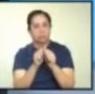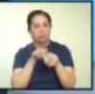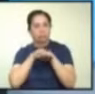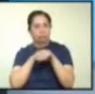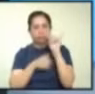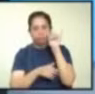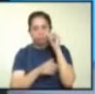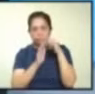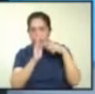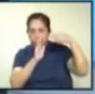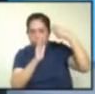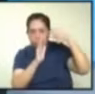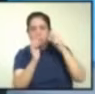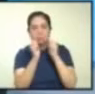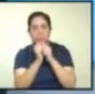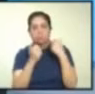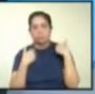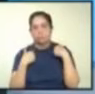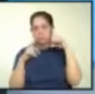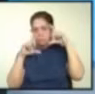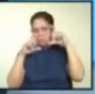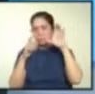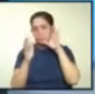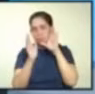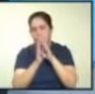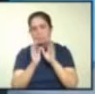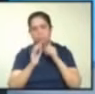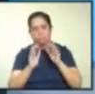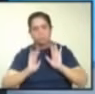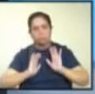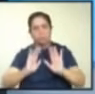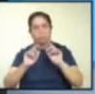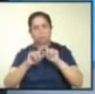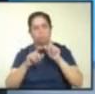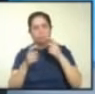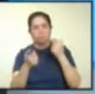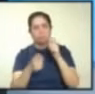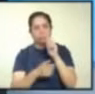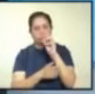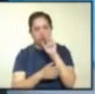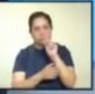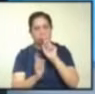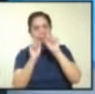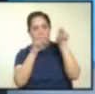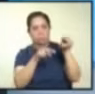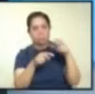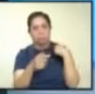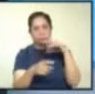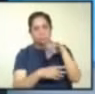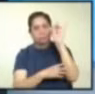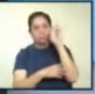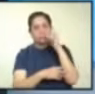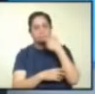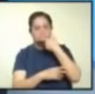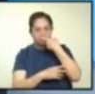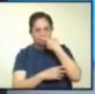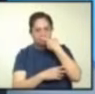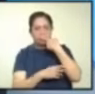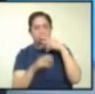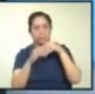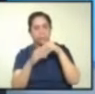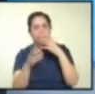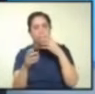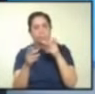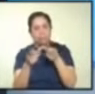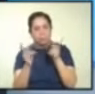coverage. Nakita rin siyang kasama ng media convoy na tumulak mula po sa Buluan Town. at may naharap na postiso sa